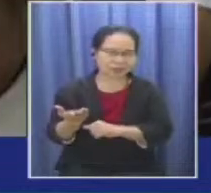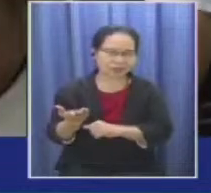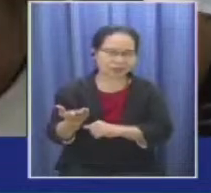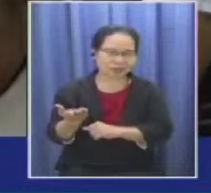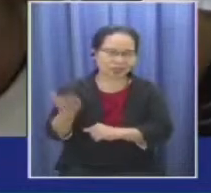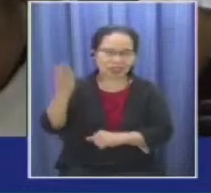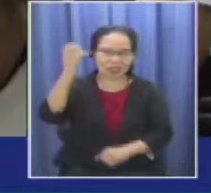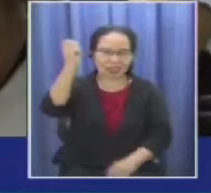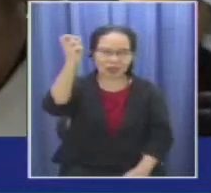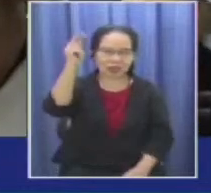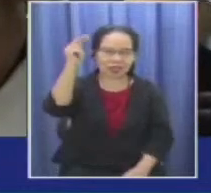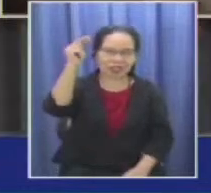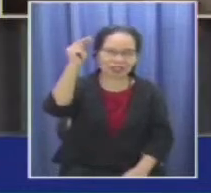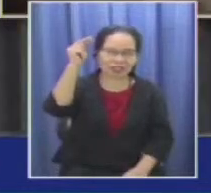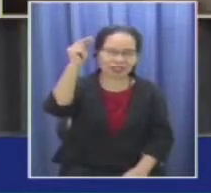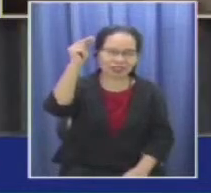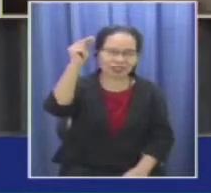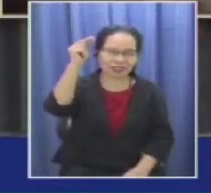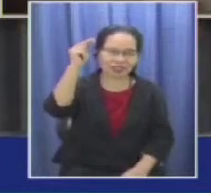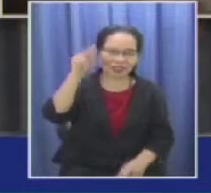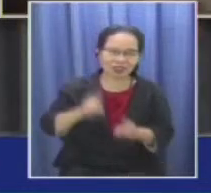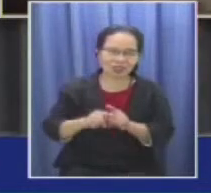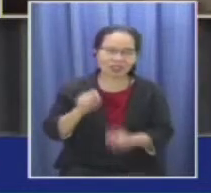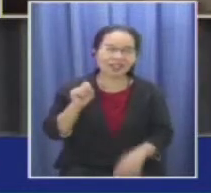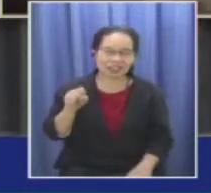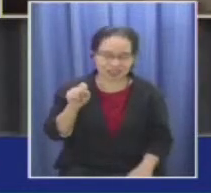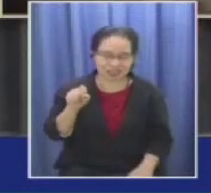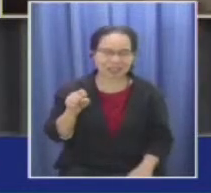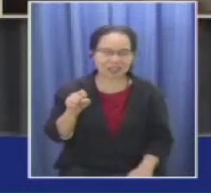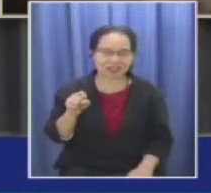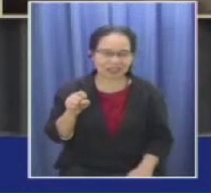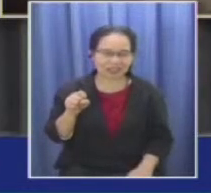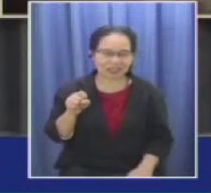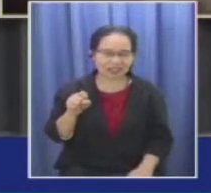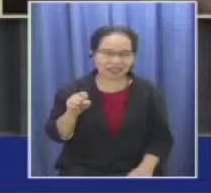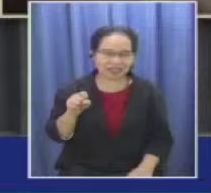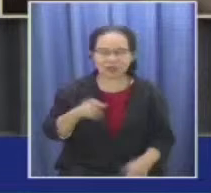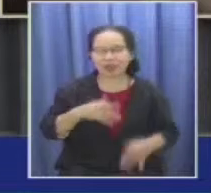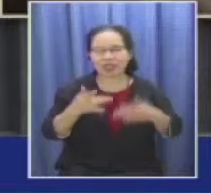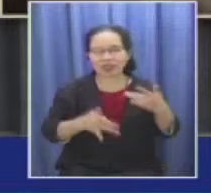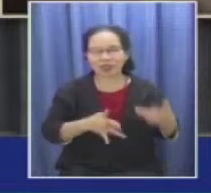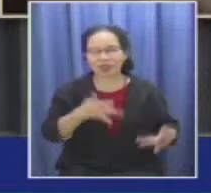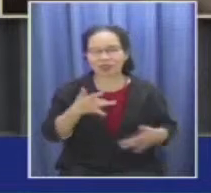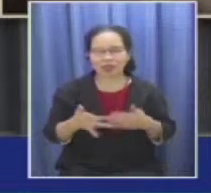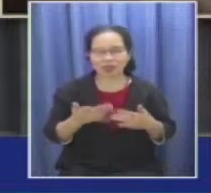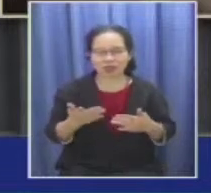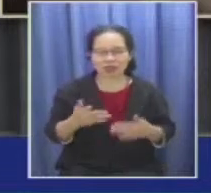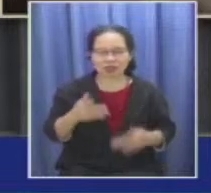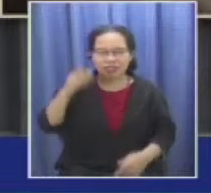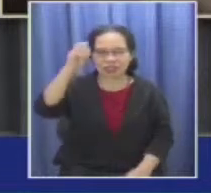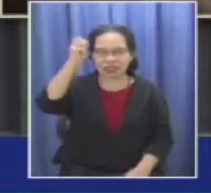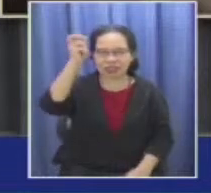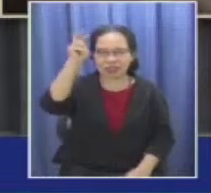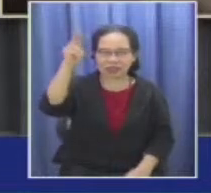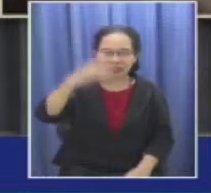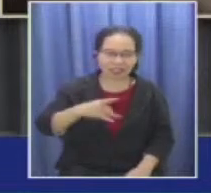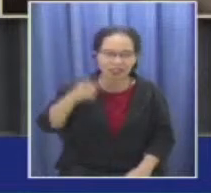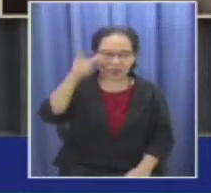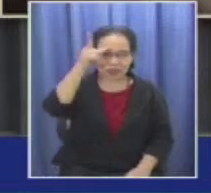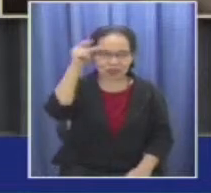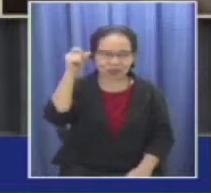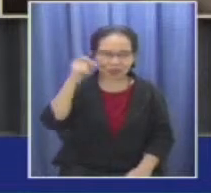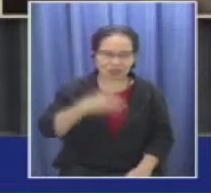opo o so dani de mempe no dani mempe no mate se franso se opo ono